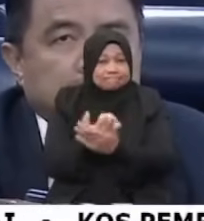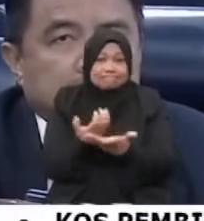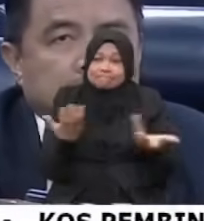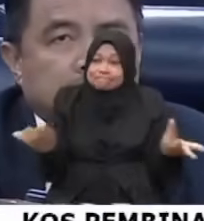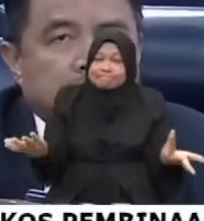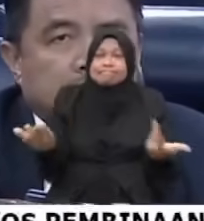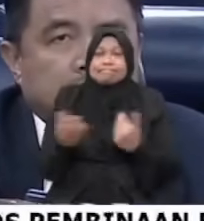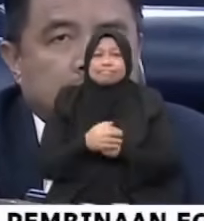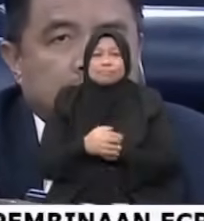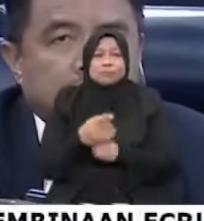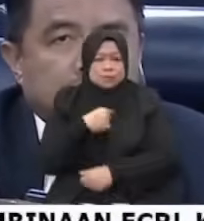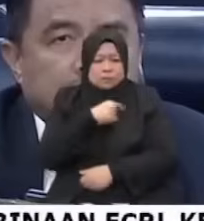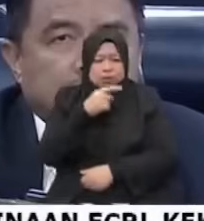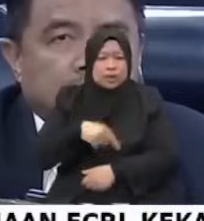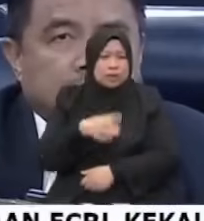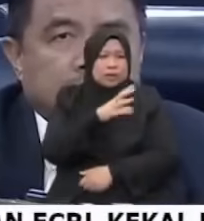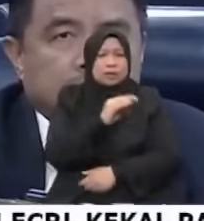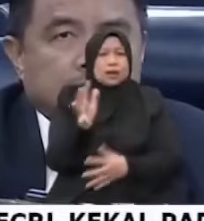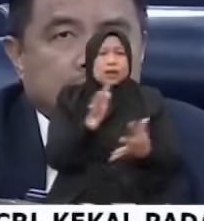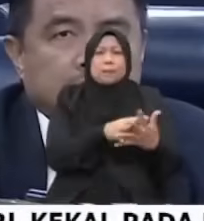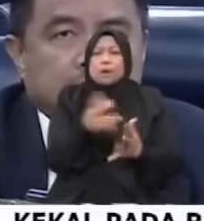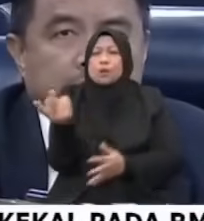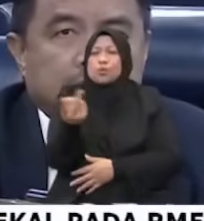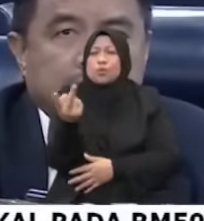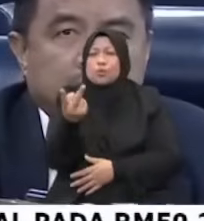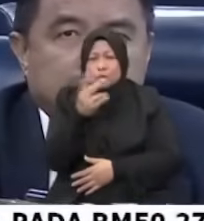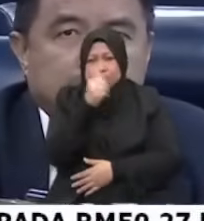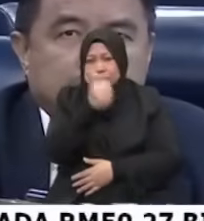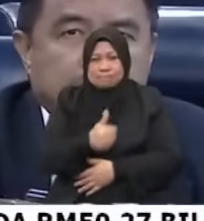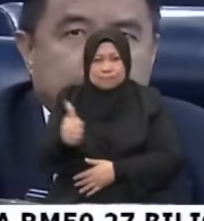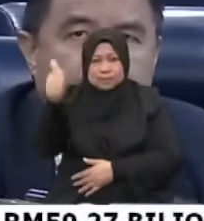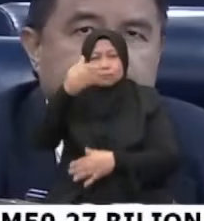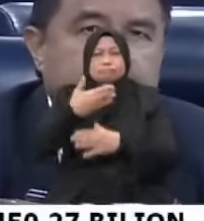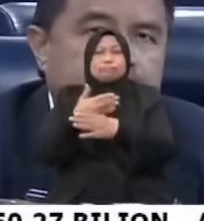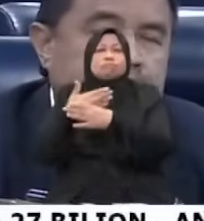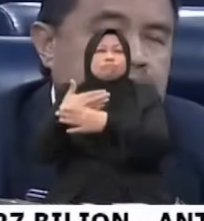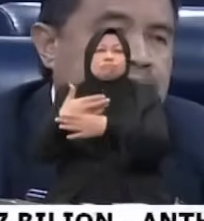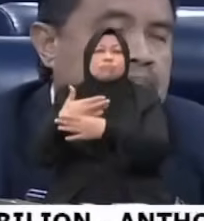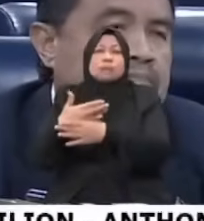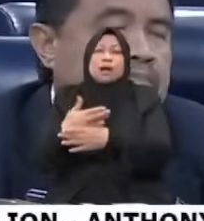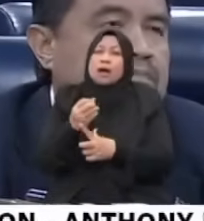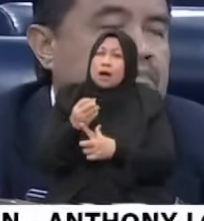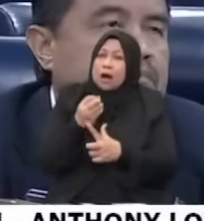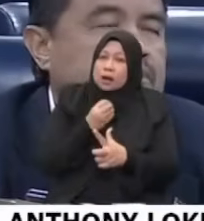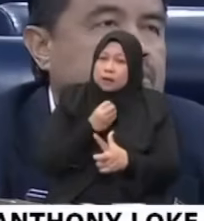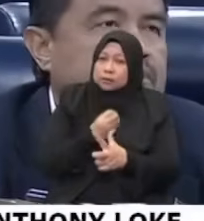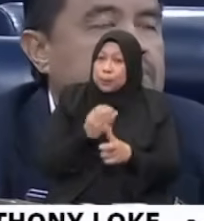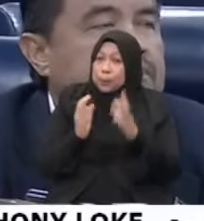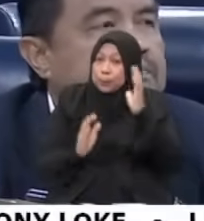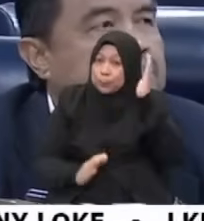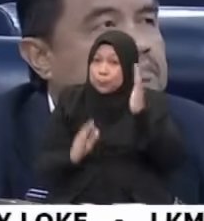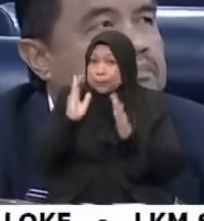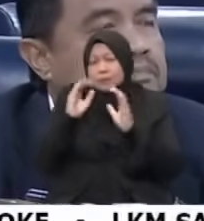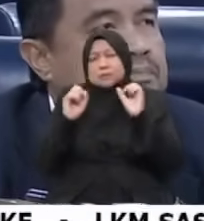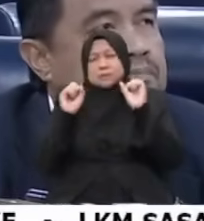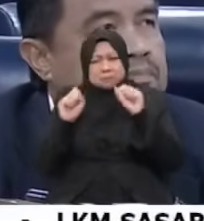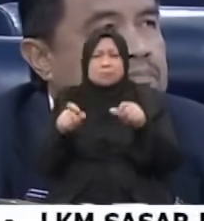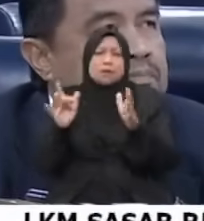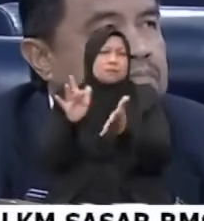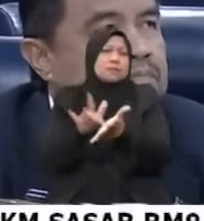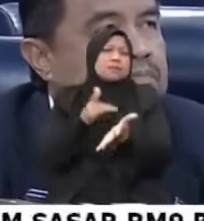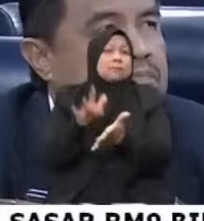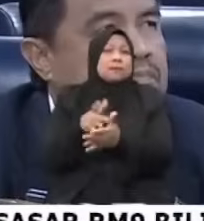memandangkan China dan Amerika duadua adalah Major trading partner kita ataupun Malaysia sebenarnya boleh mengambil